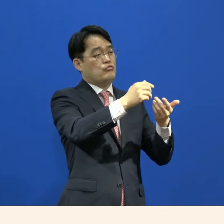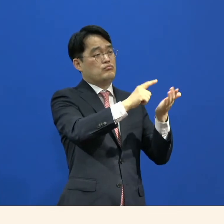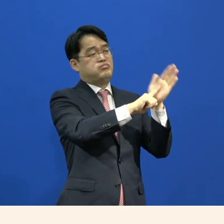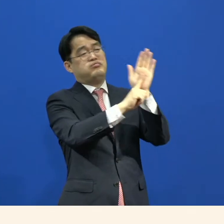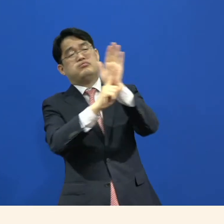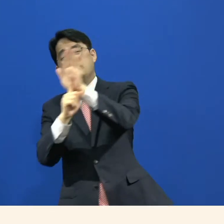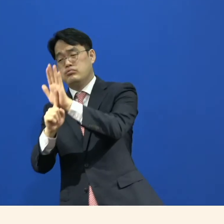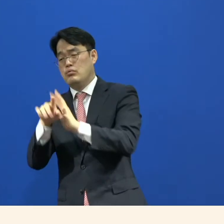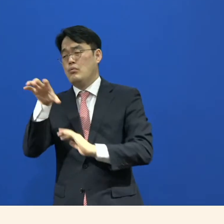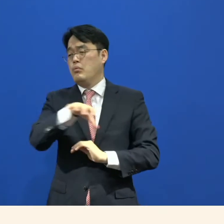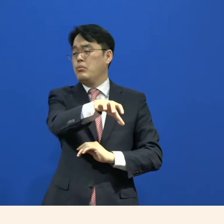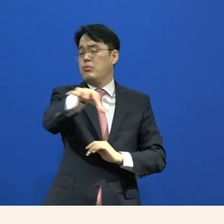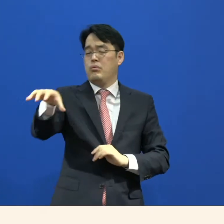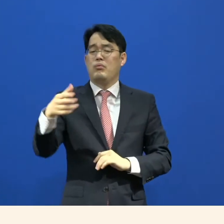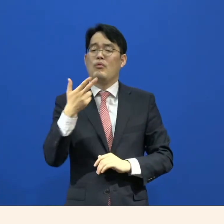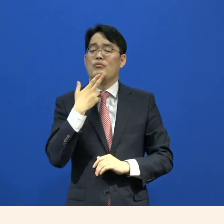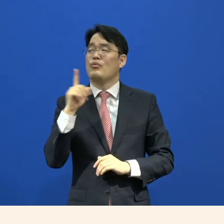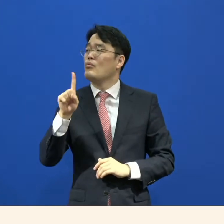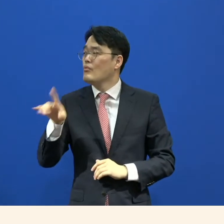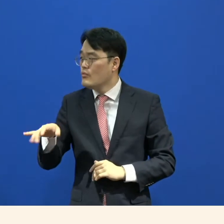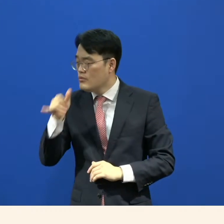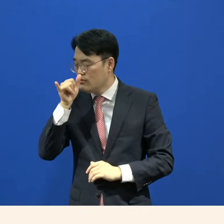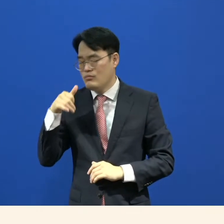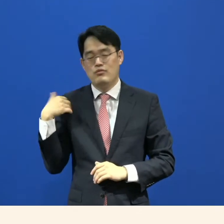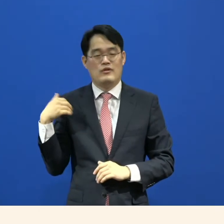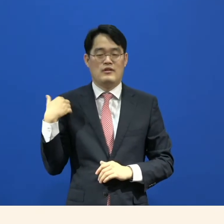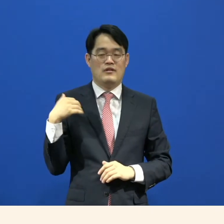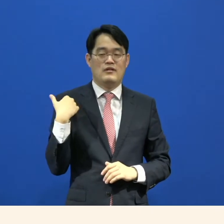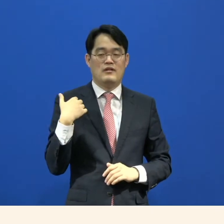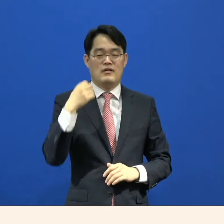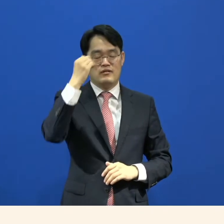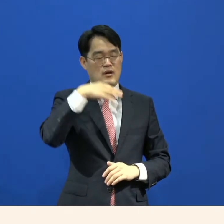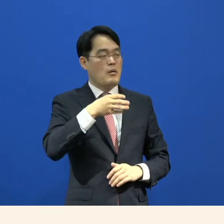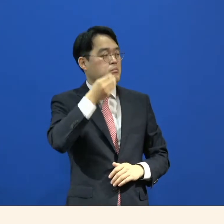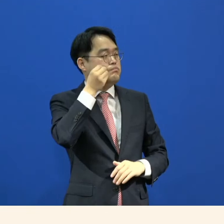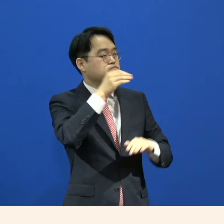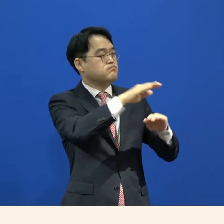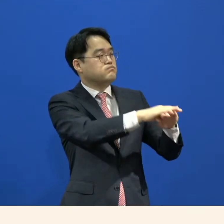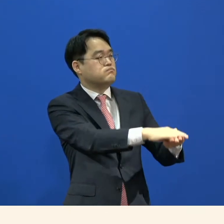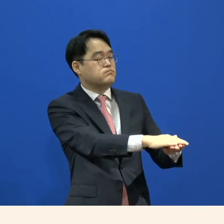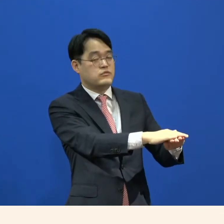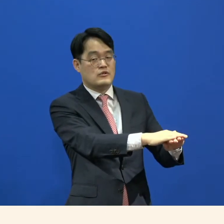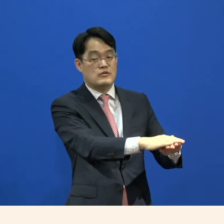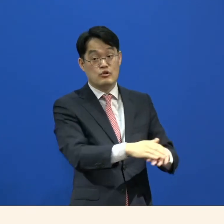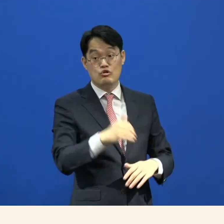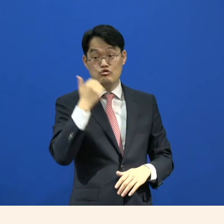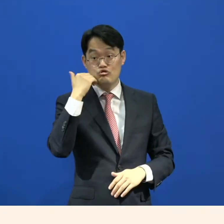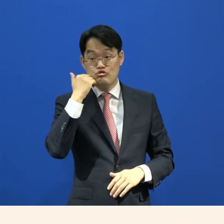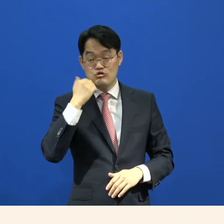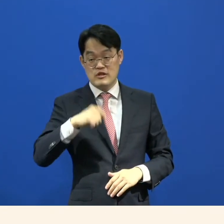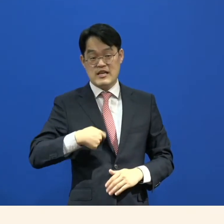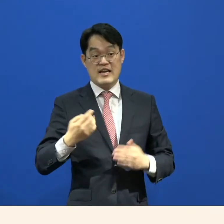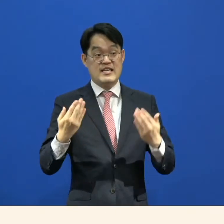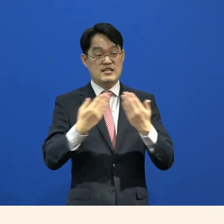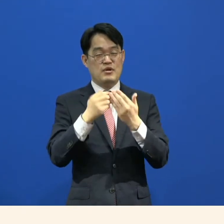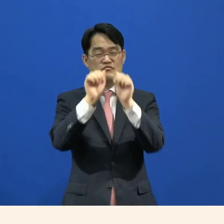그런 거 왜 주는지 잘 모르겠어요. 어떤 분은 그걸 쫙 전시해 놓죠. 전시 쫙 이렇게